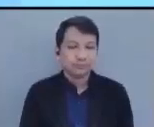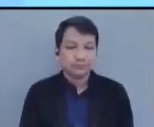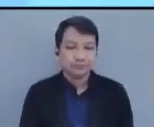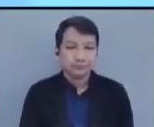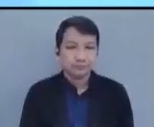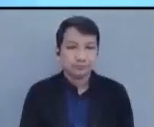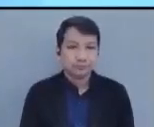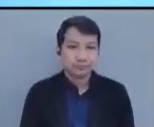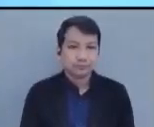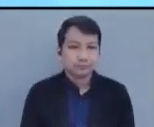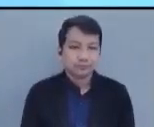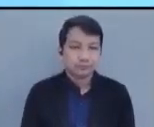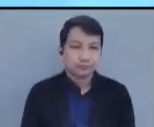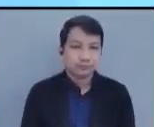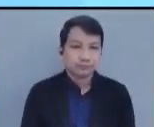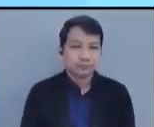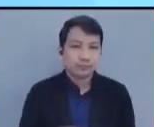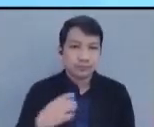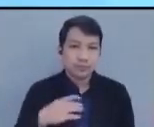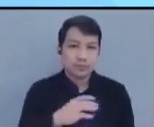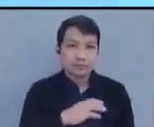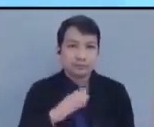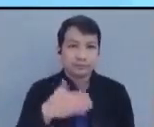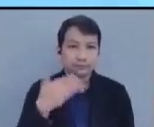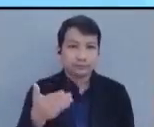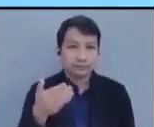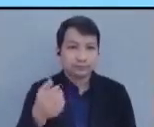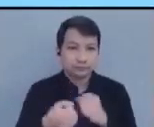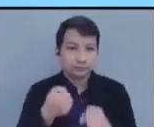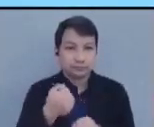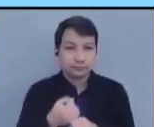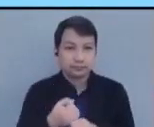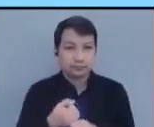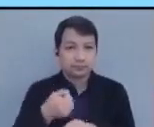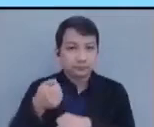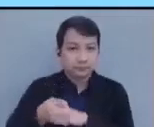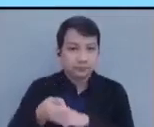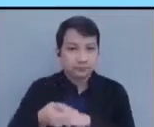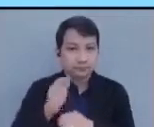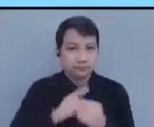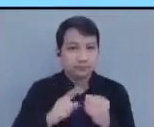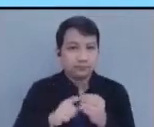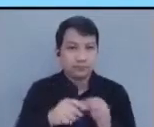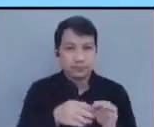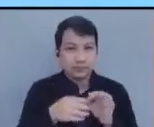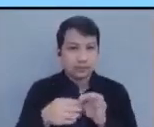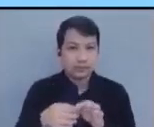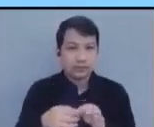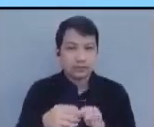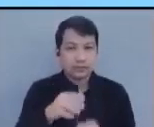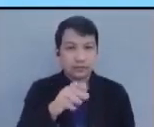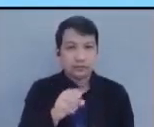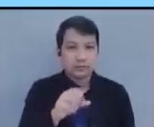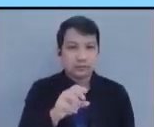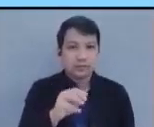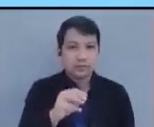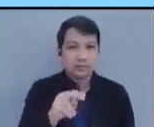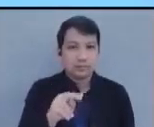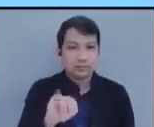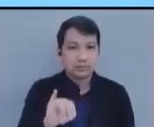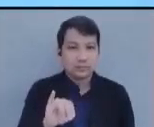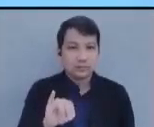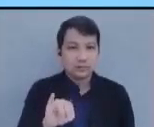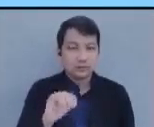Sisimula na ng kamera sa Enero ng susunod na taon ang pagdinig sa mga isyong kinakaharap ng SM&I. Si Mela Lesmora sa